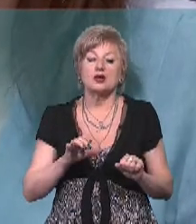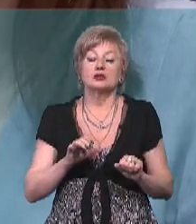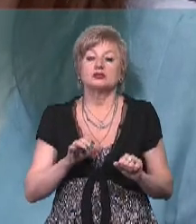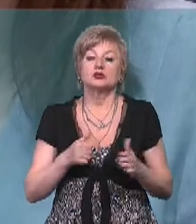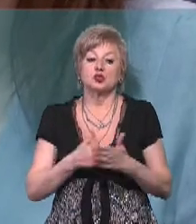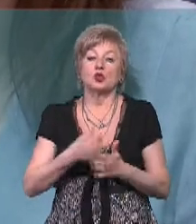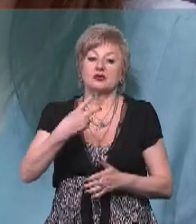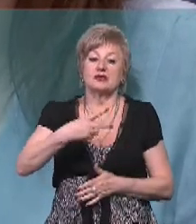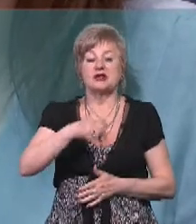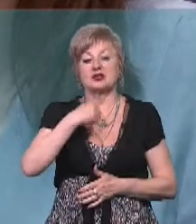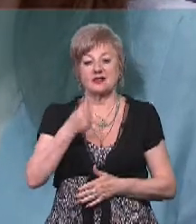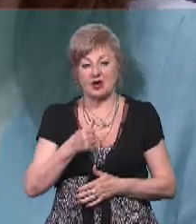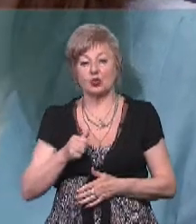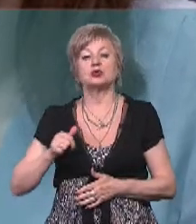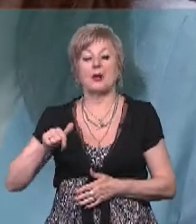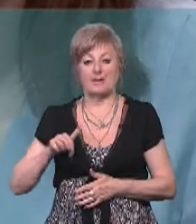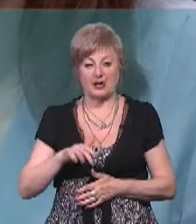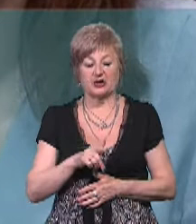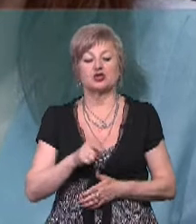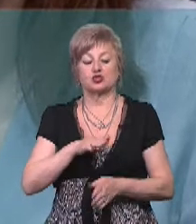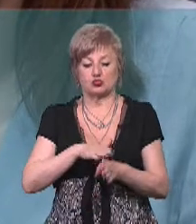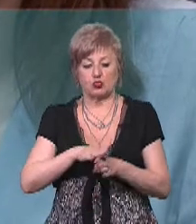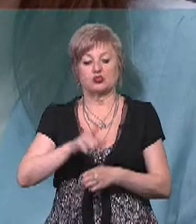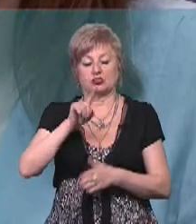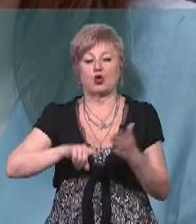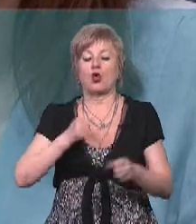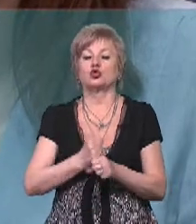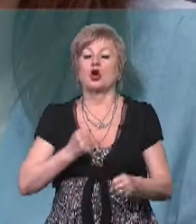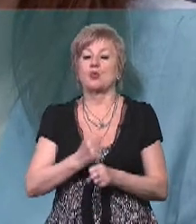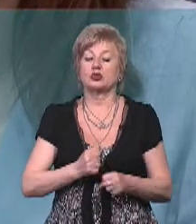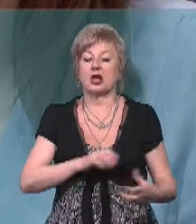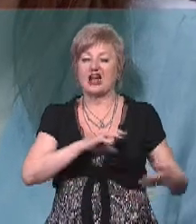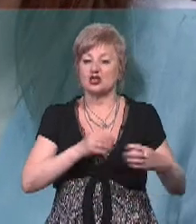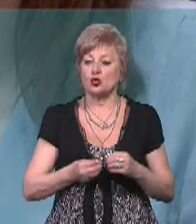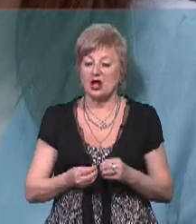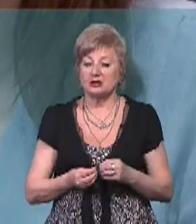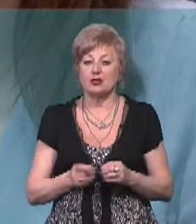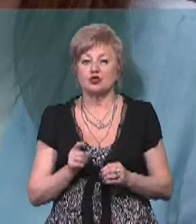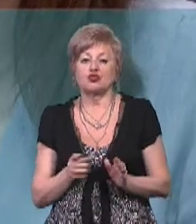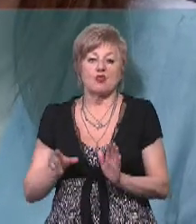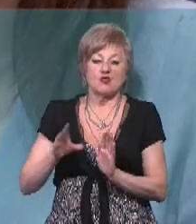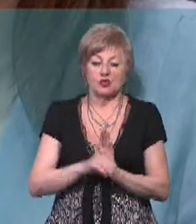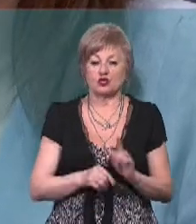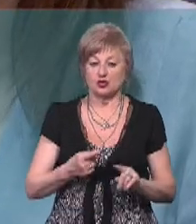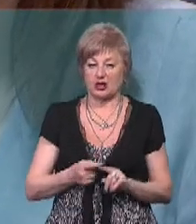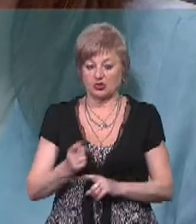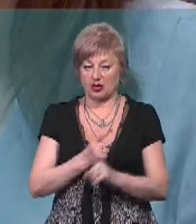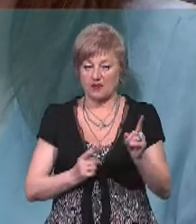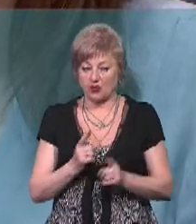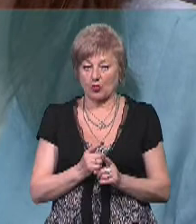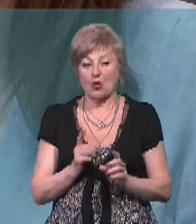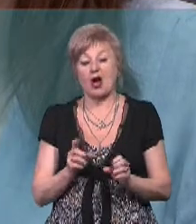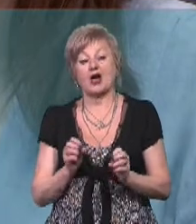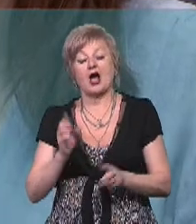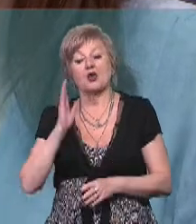до 2020 року прийти вже з певними напрацюваннями, результатами, могли втілити цю реформу. Як це